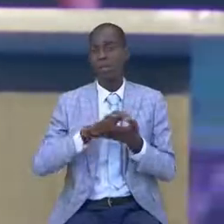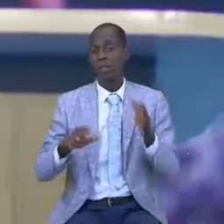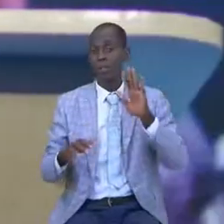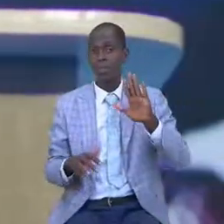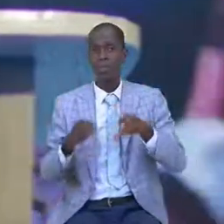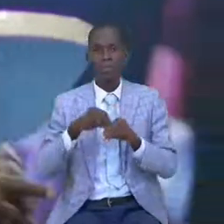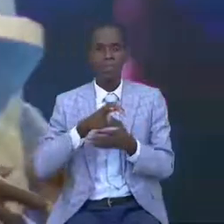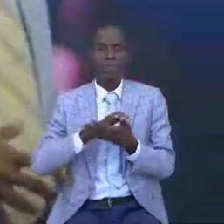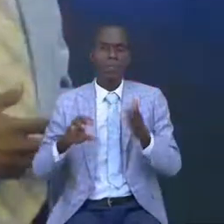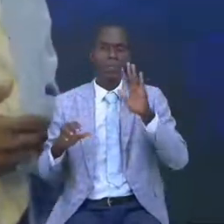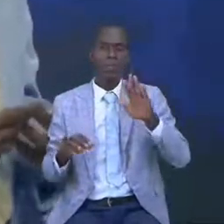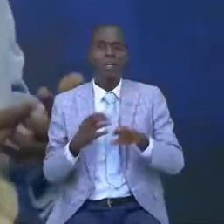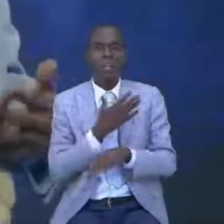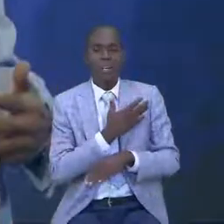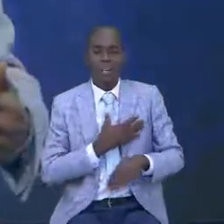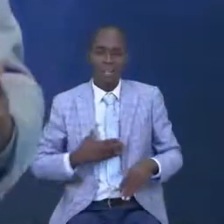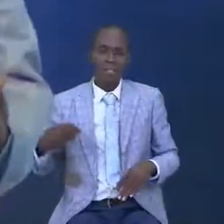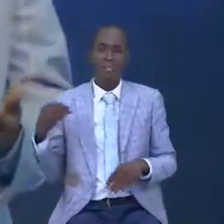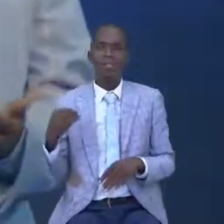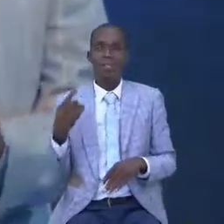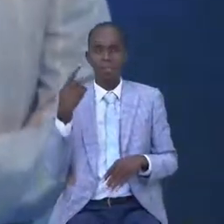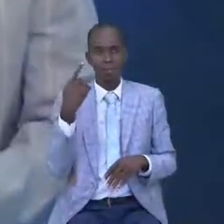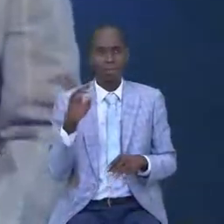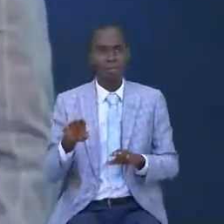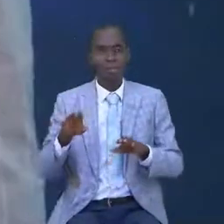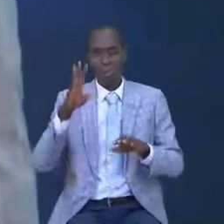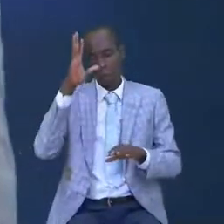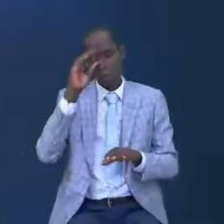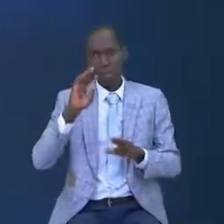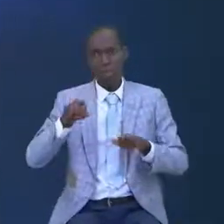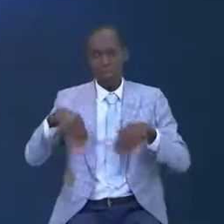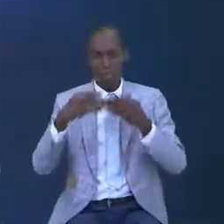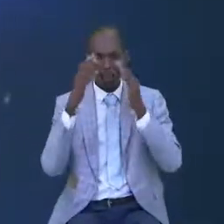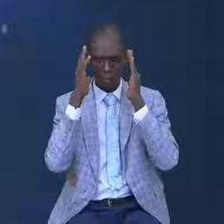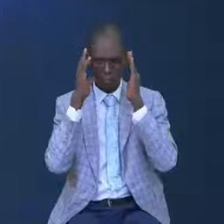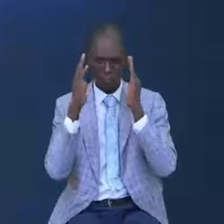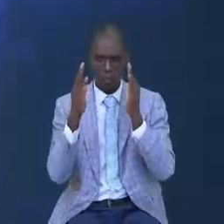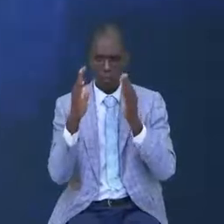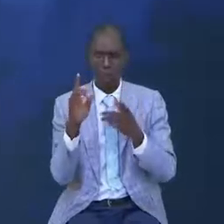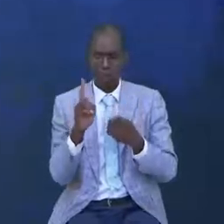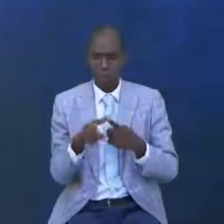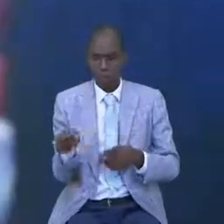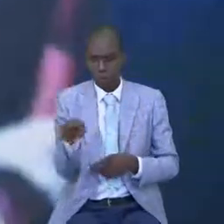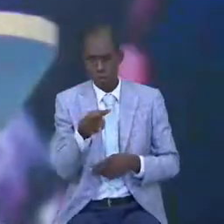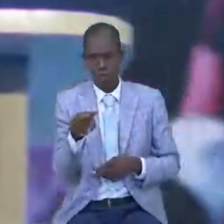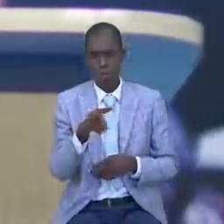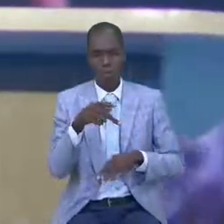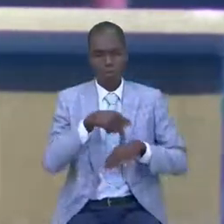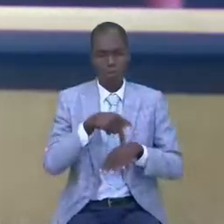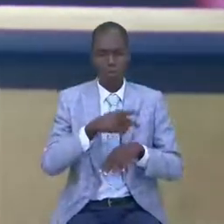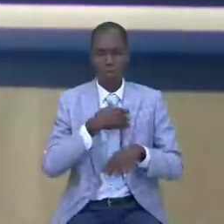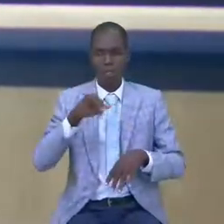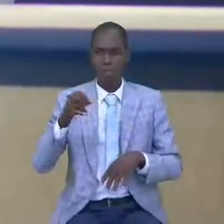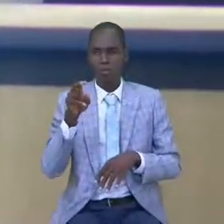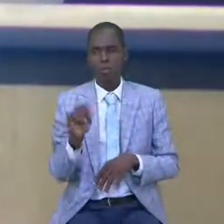de miraculeux va se produire dans ta vie ce soir. Et le verset 5 dit, et il